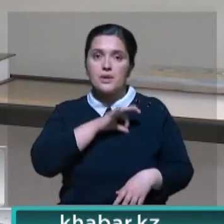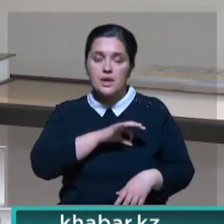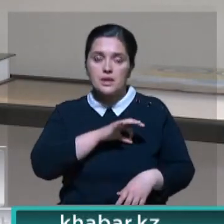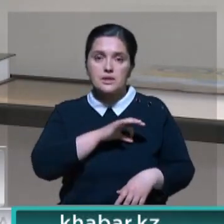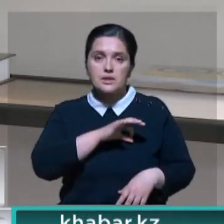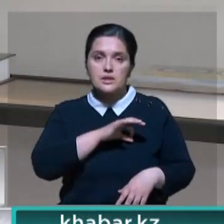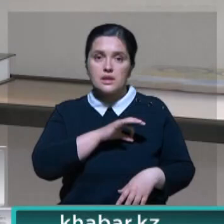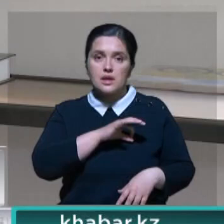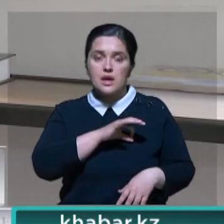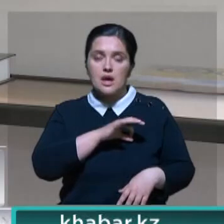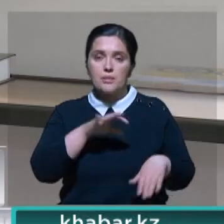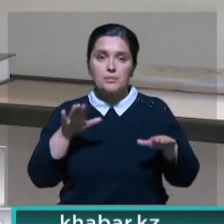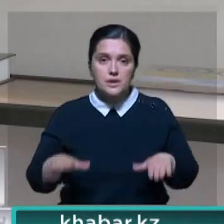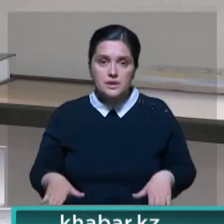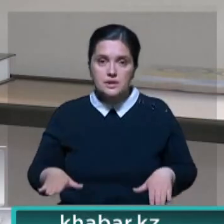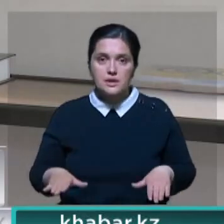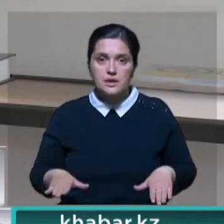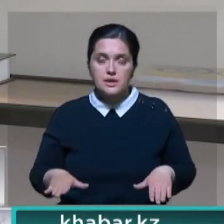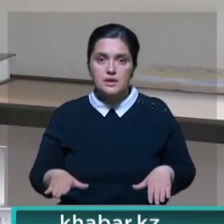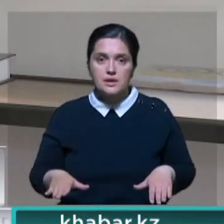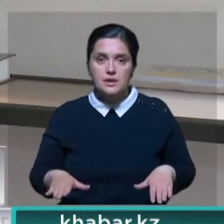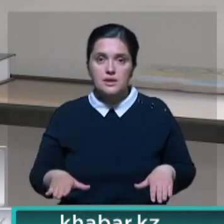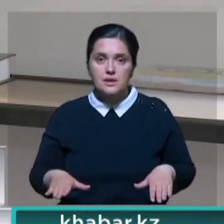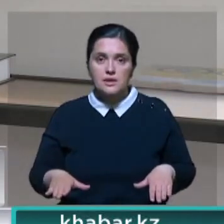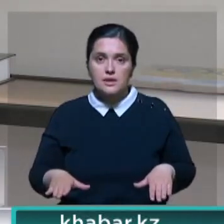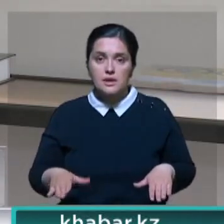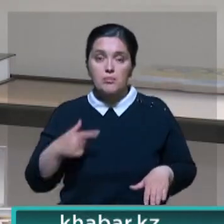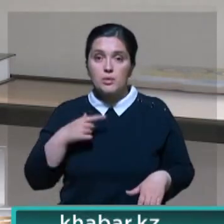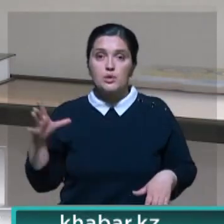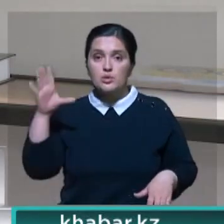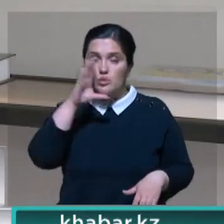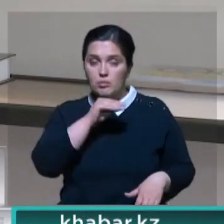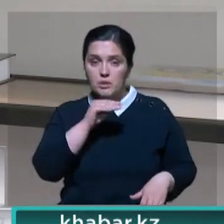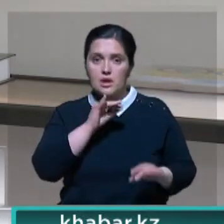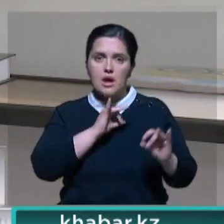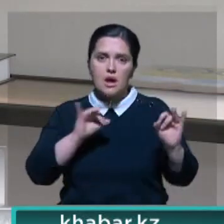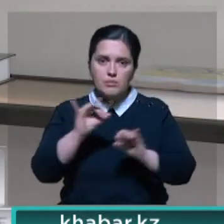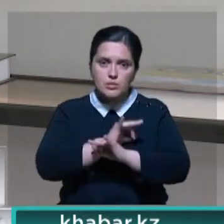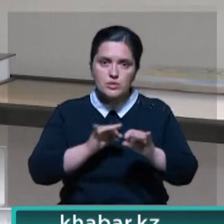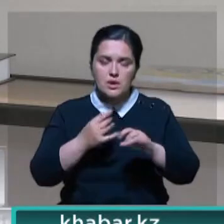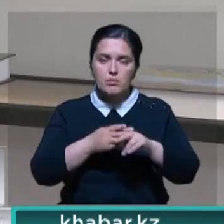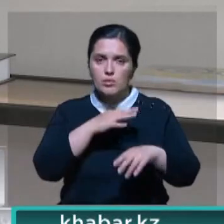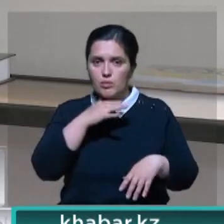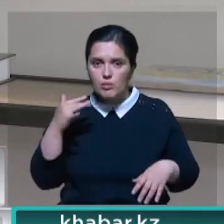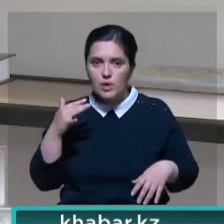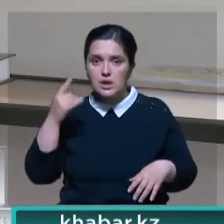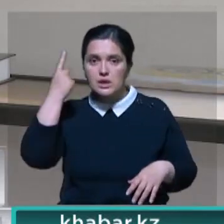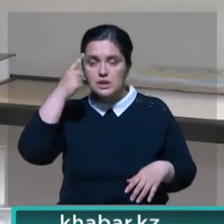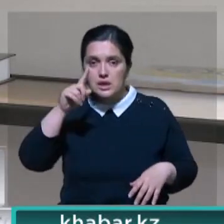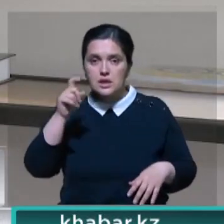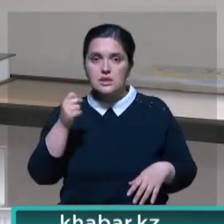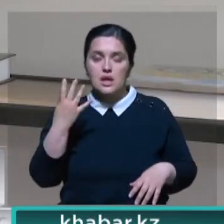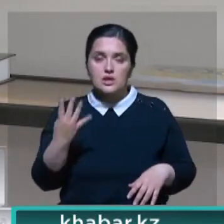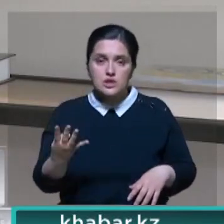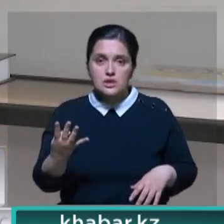эффективная платформа, на которой мы сумели обсудить и продвинуть огромное количество идей. Это